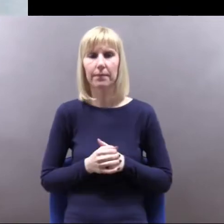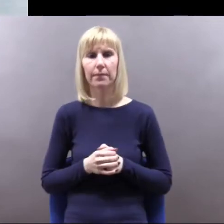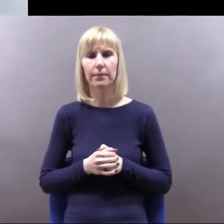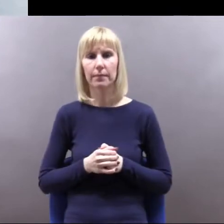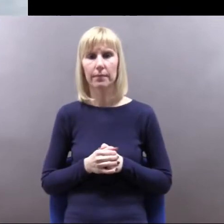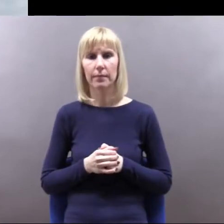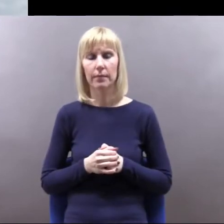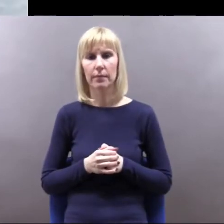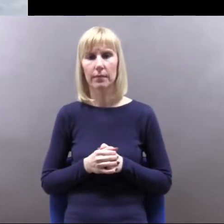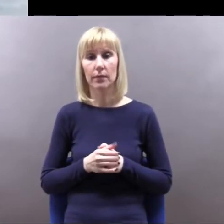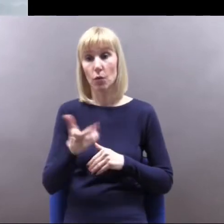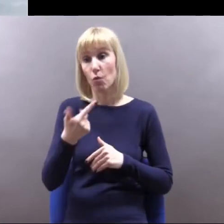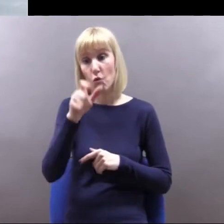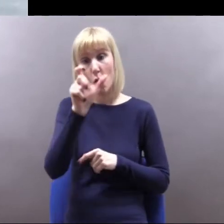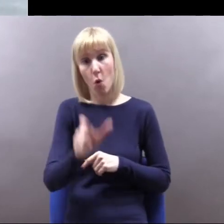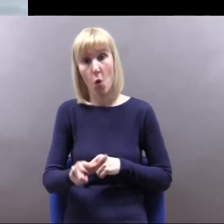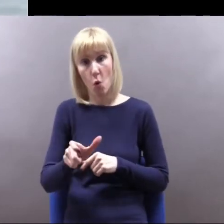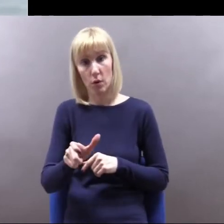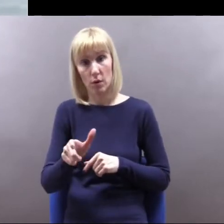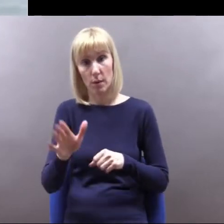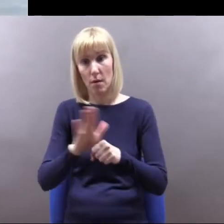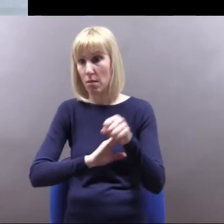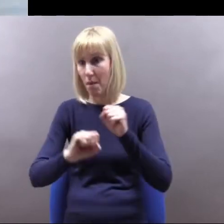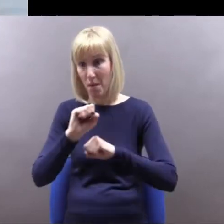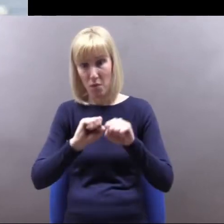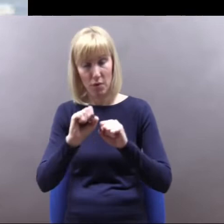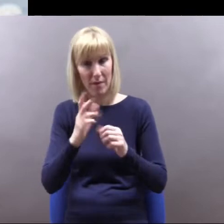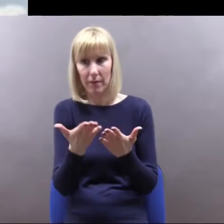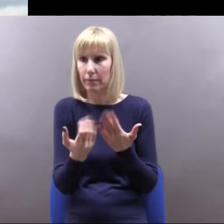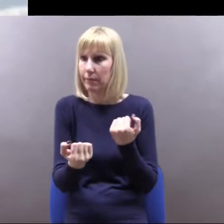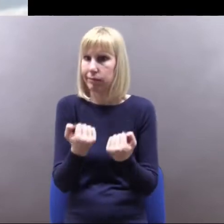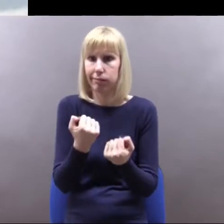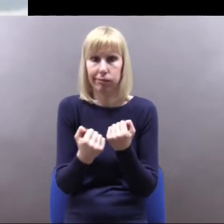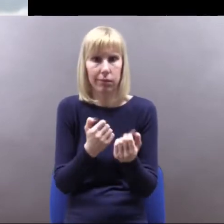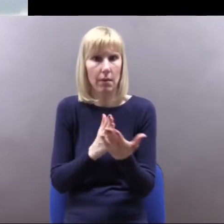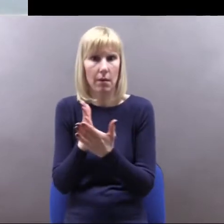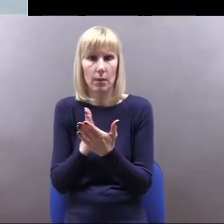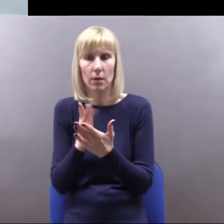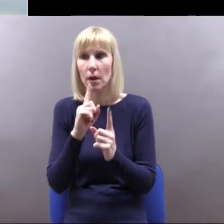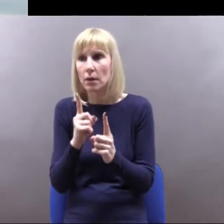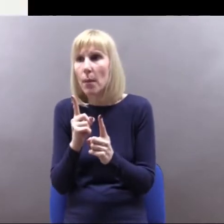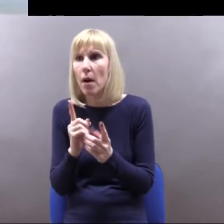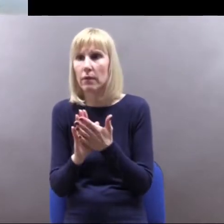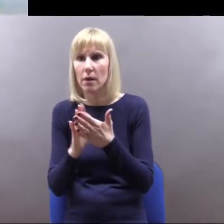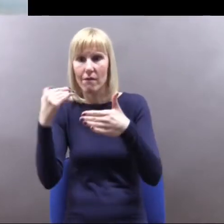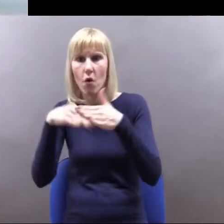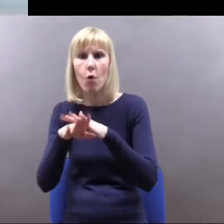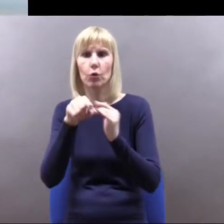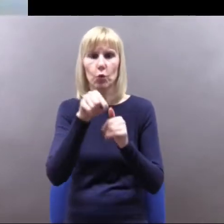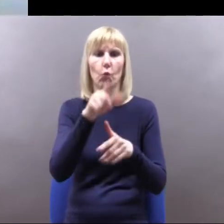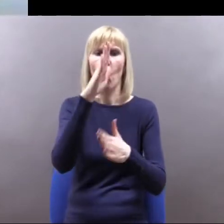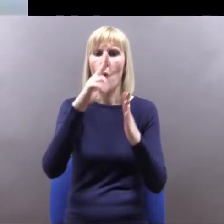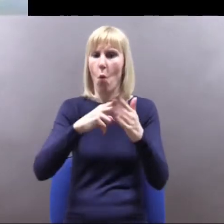obsługiwana. Bo osoba z niepełnosprawnością sobie sama tego urządzenia nie obsłuży, więc wchodząc do